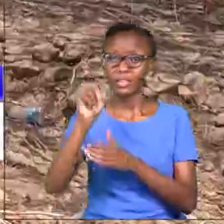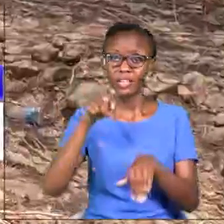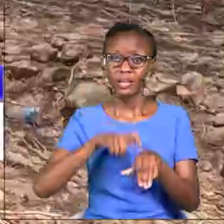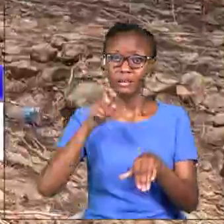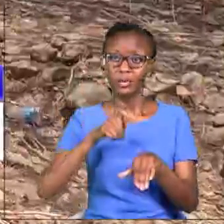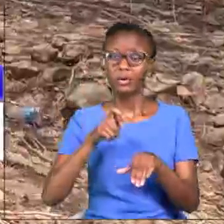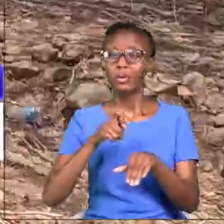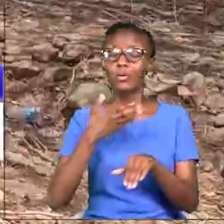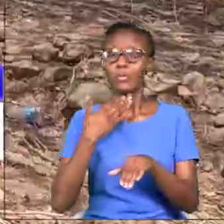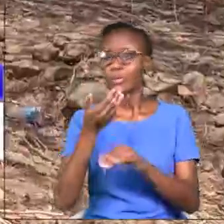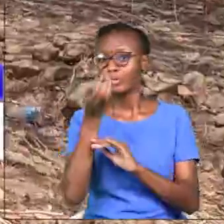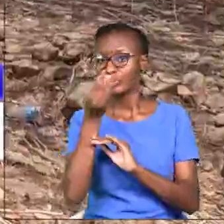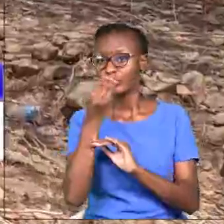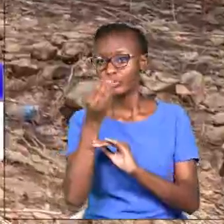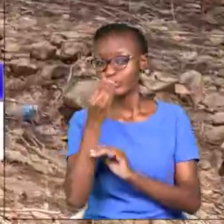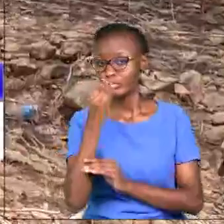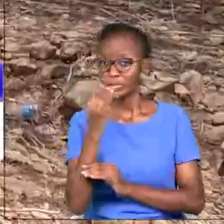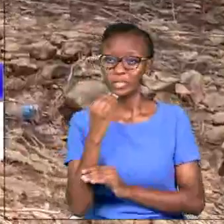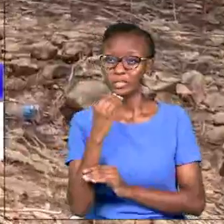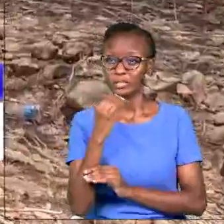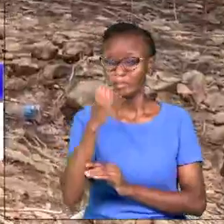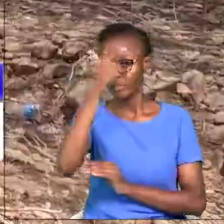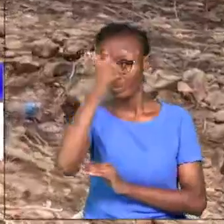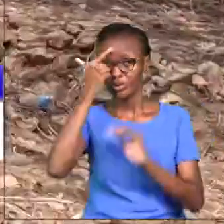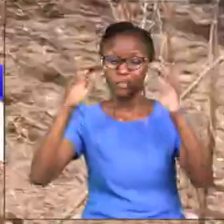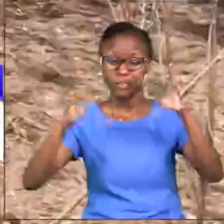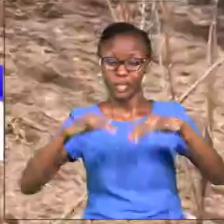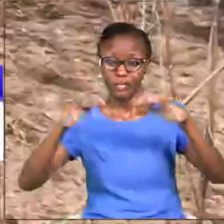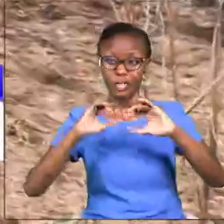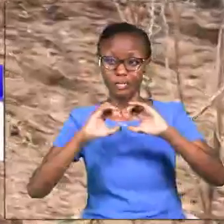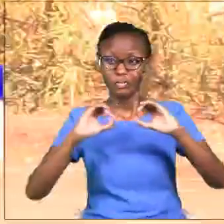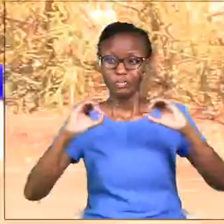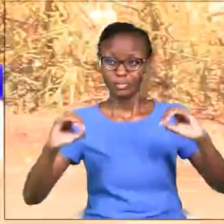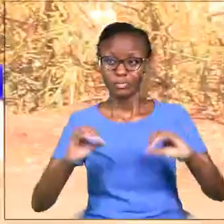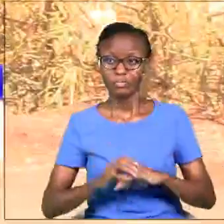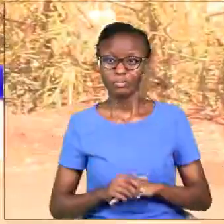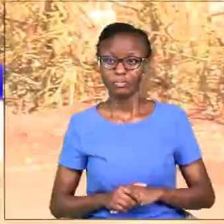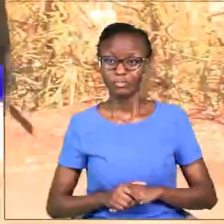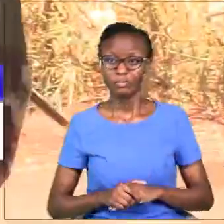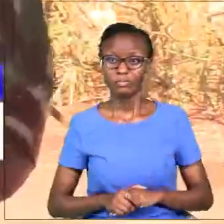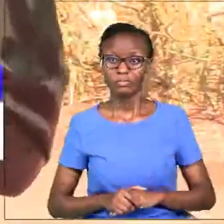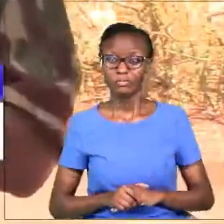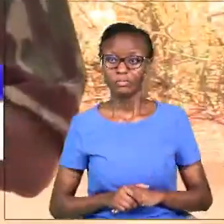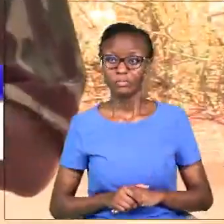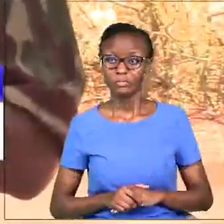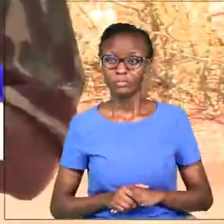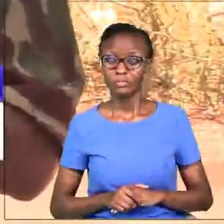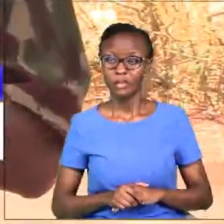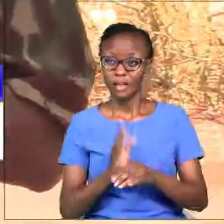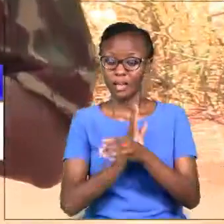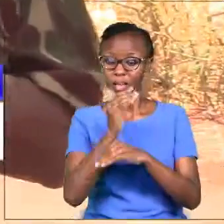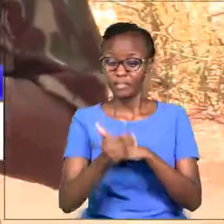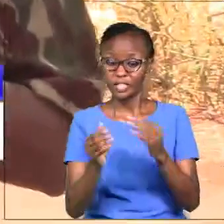relief food due to the lack of rainfall in the last season, whereby residents don't make any harvest. So, baada ya